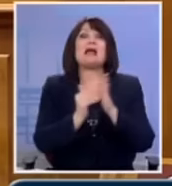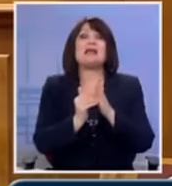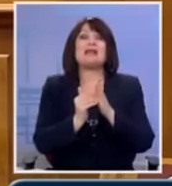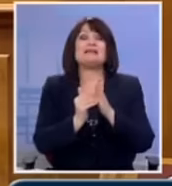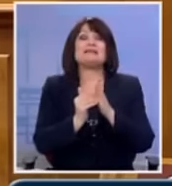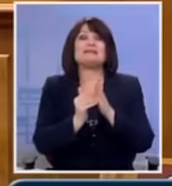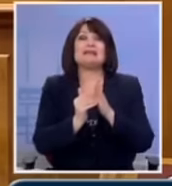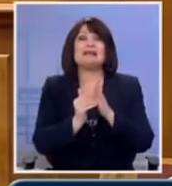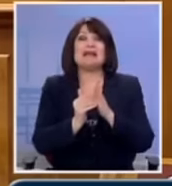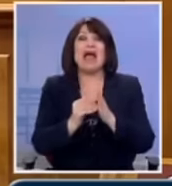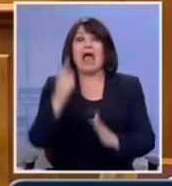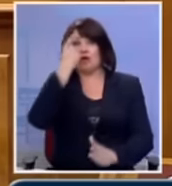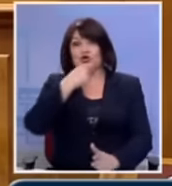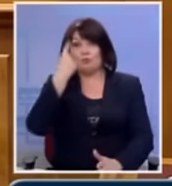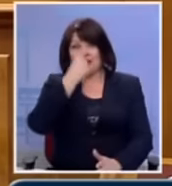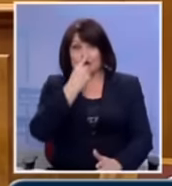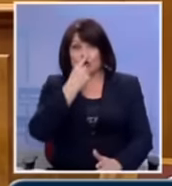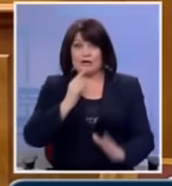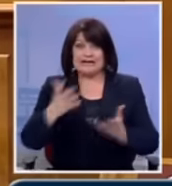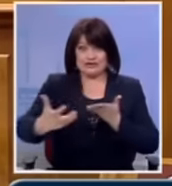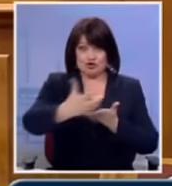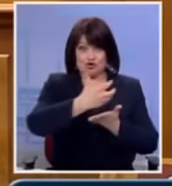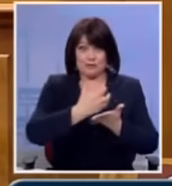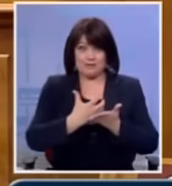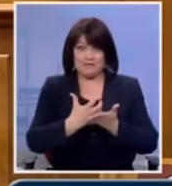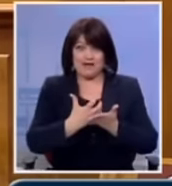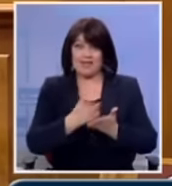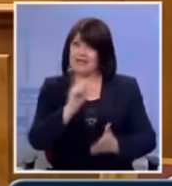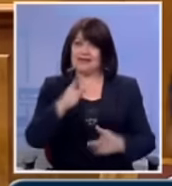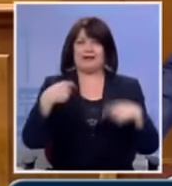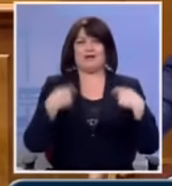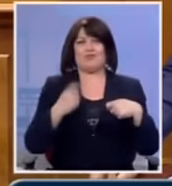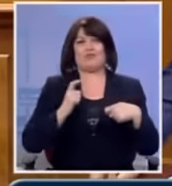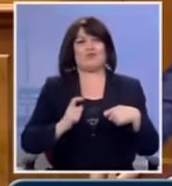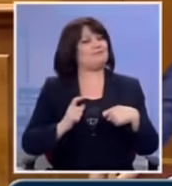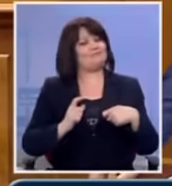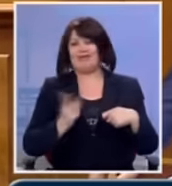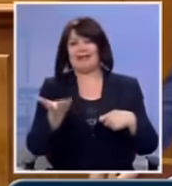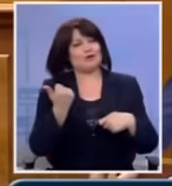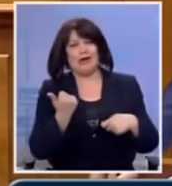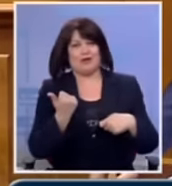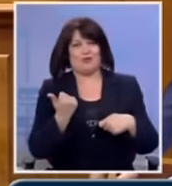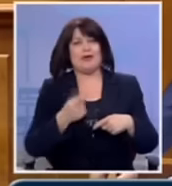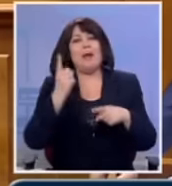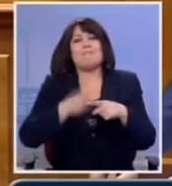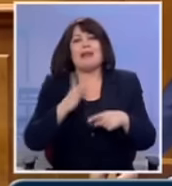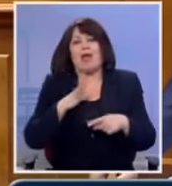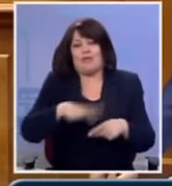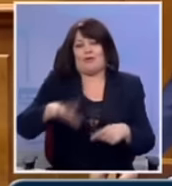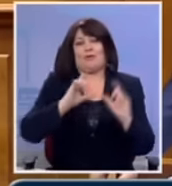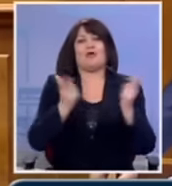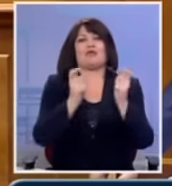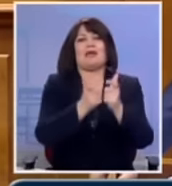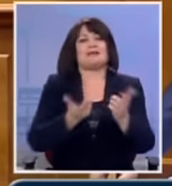εισόδημα δεν χαρακτηρίζει σήμερα τη μεσαία τάξη. Δυστυχώς. Και εμείς με την πρόταση